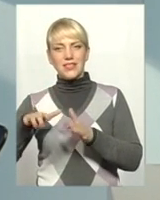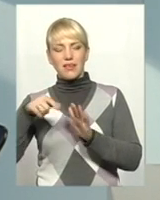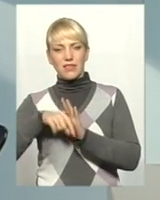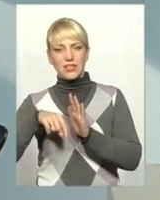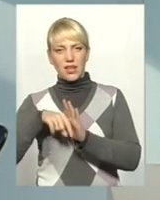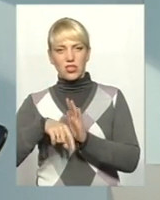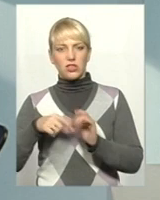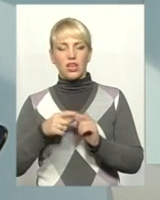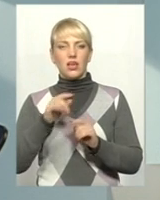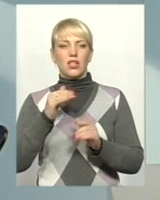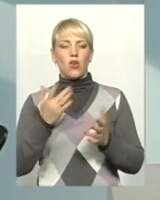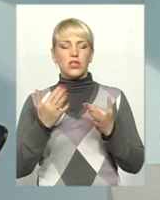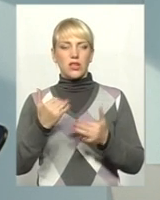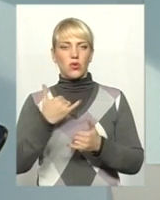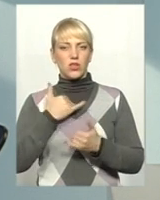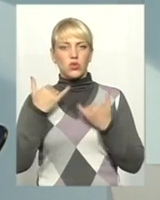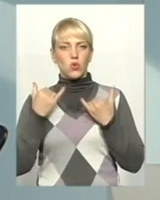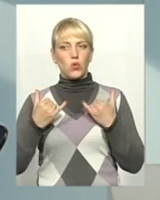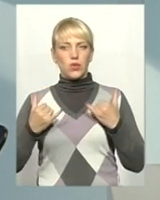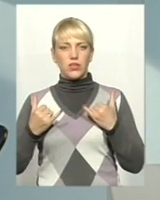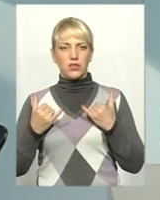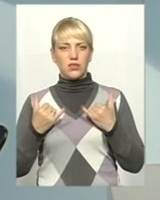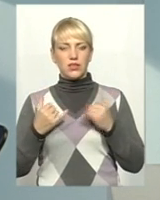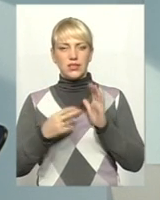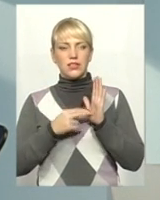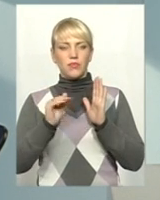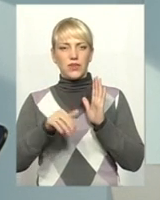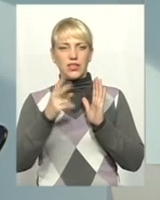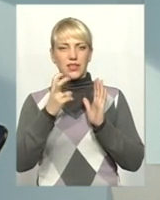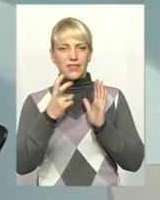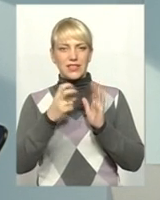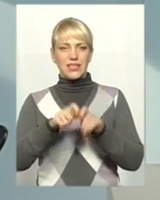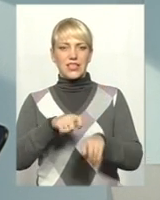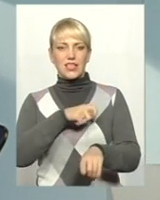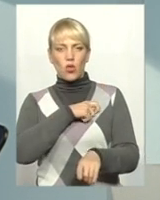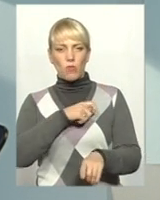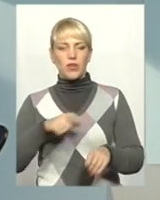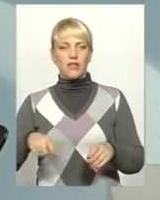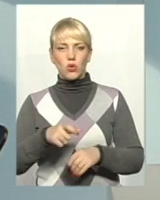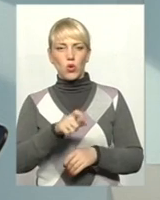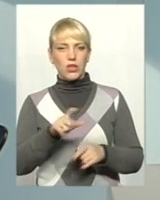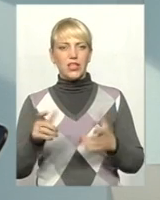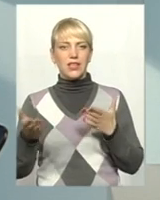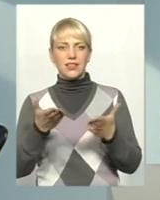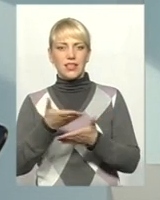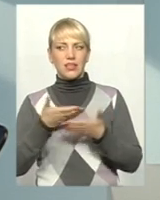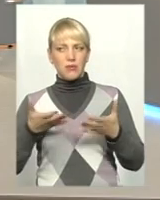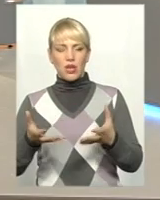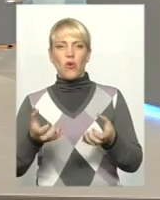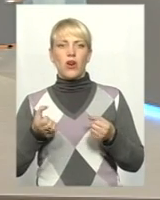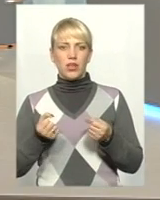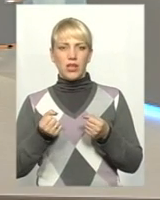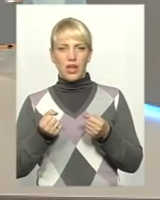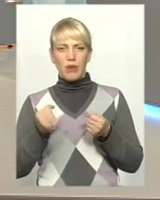нас сьогодні 7200 кілометрів доріг, які ми отримуємо, які